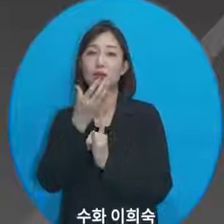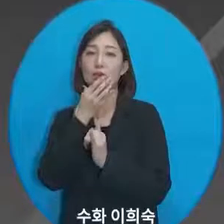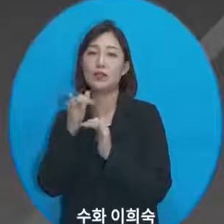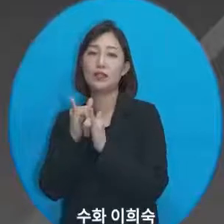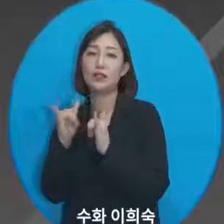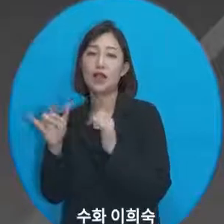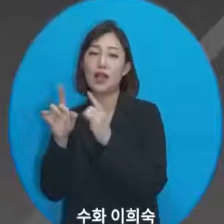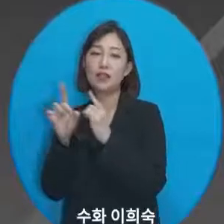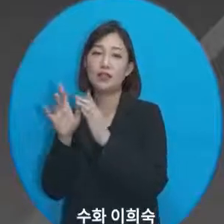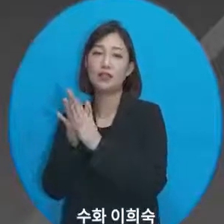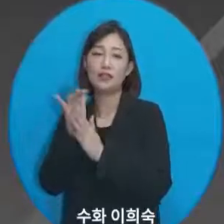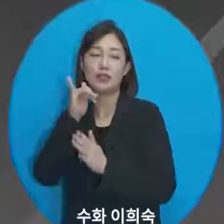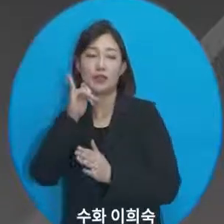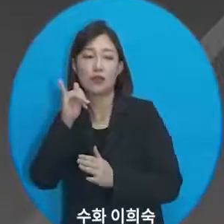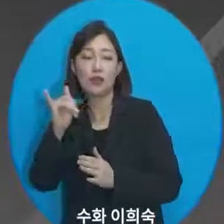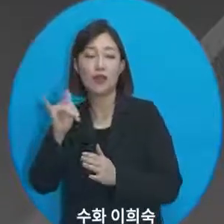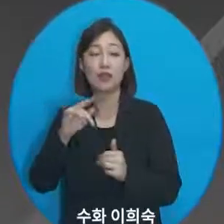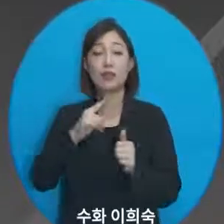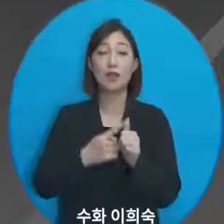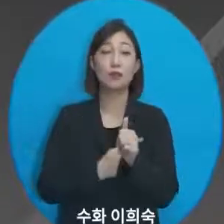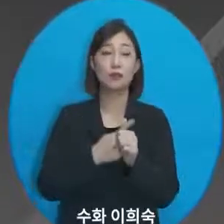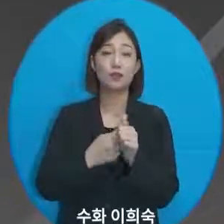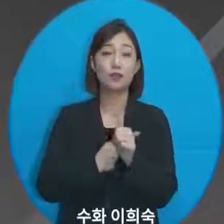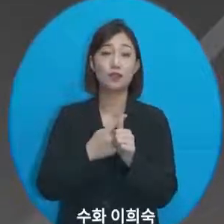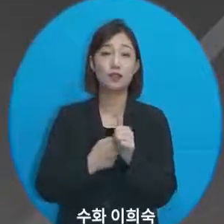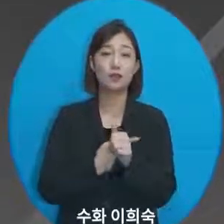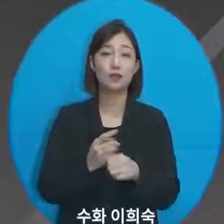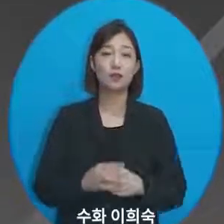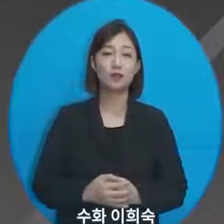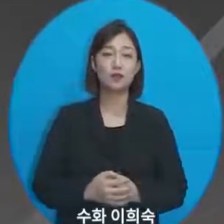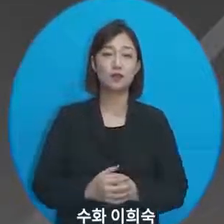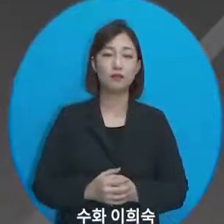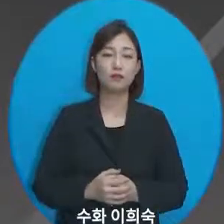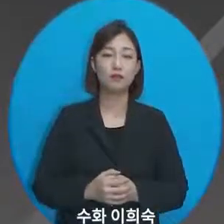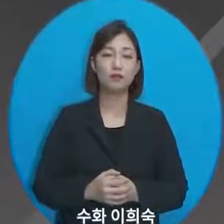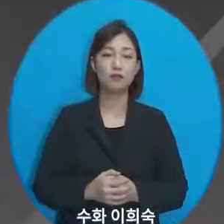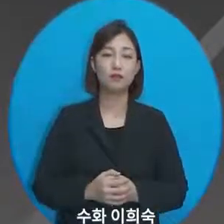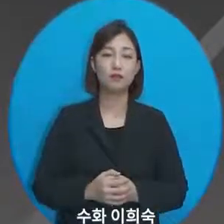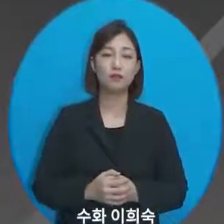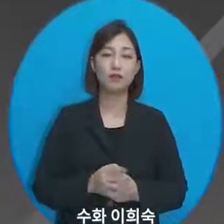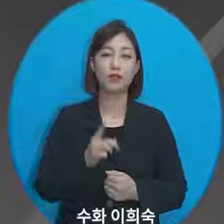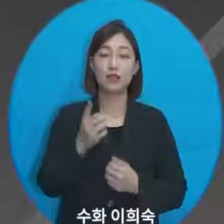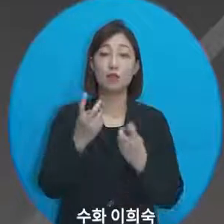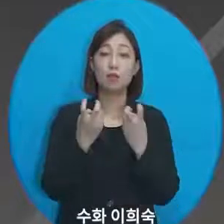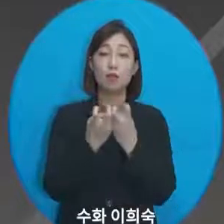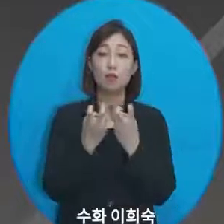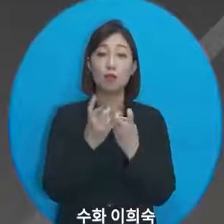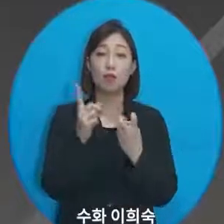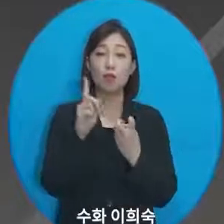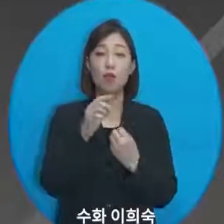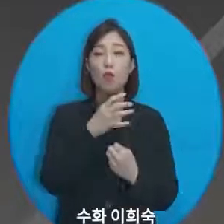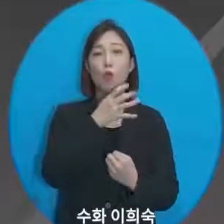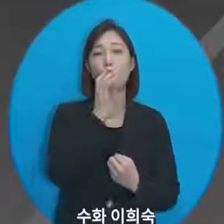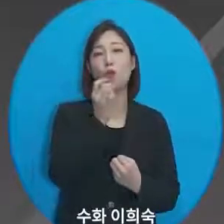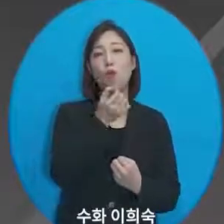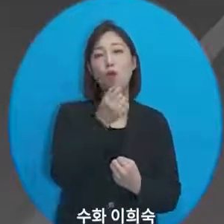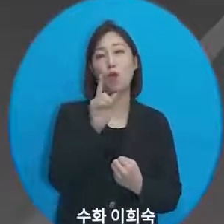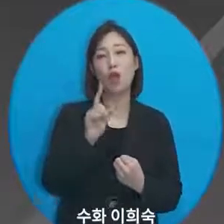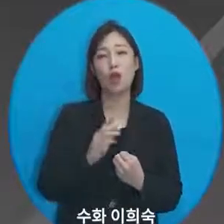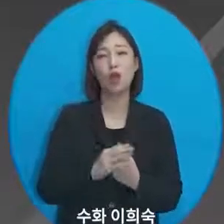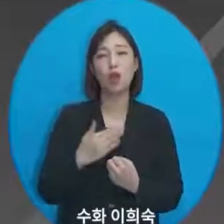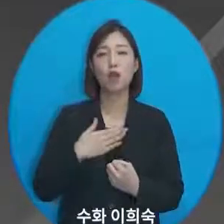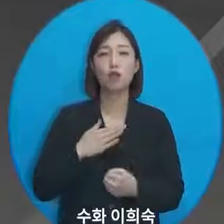낸다면 독거노인들의 안전을 보다 더 확보할 수 있고 앞으로 우리 고령사회 속에서 살아갈